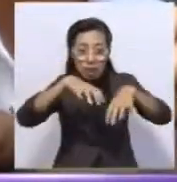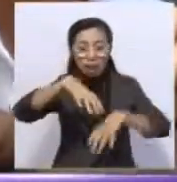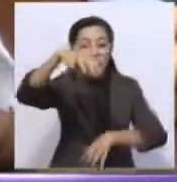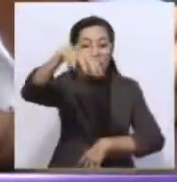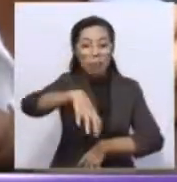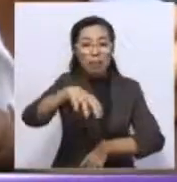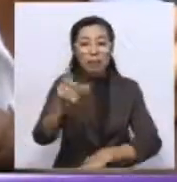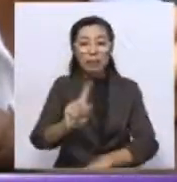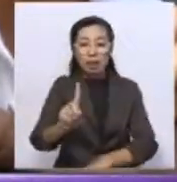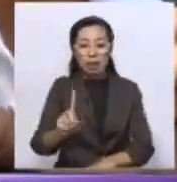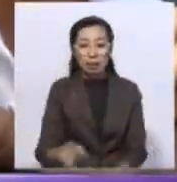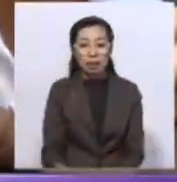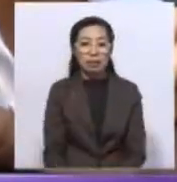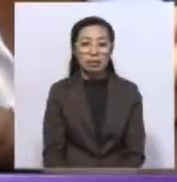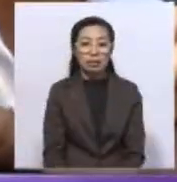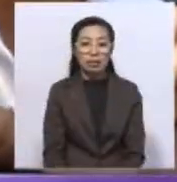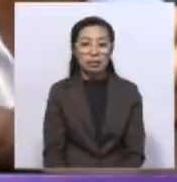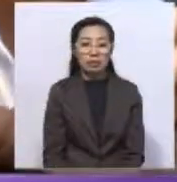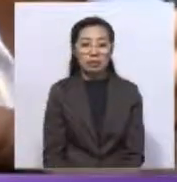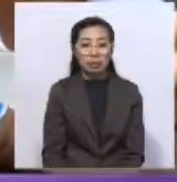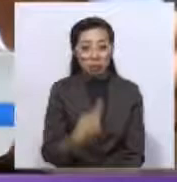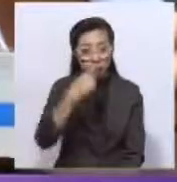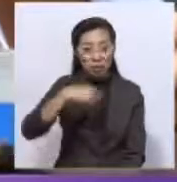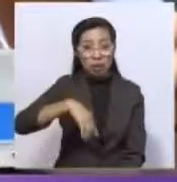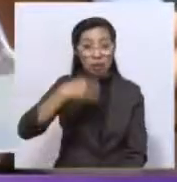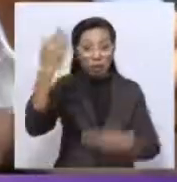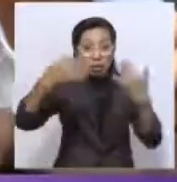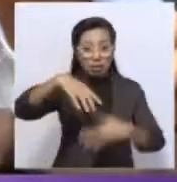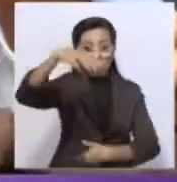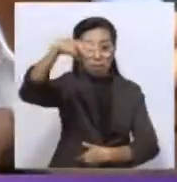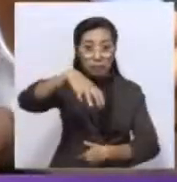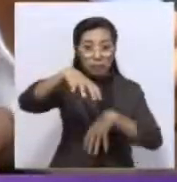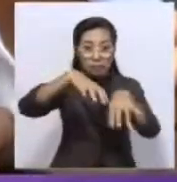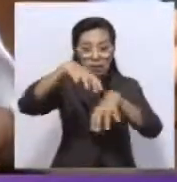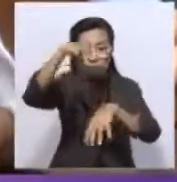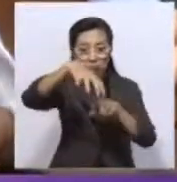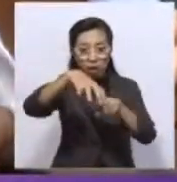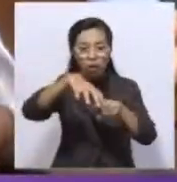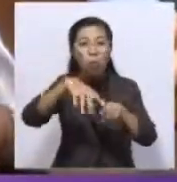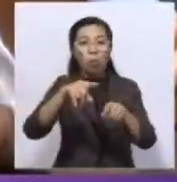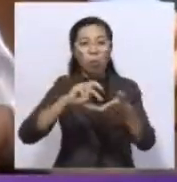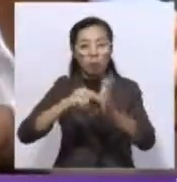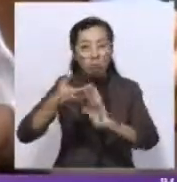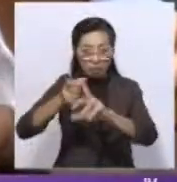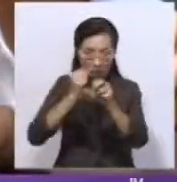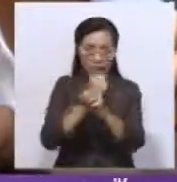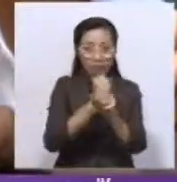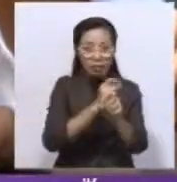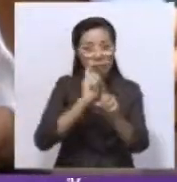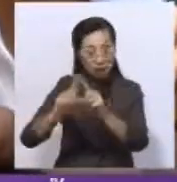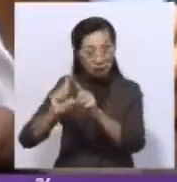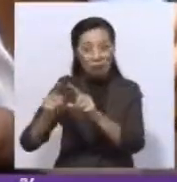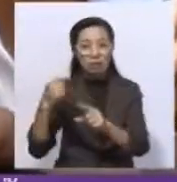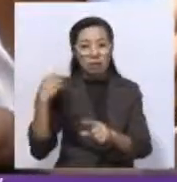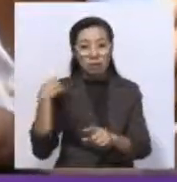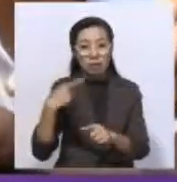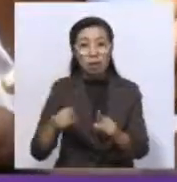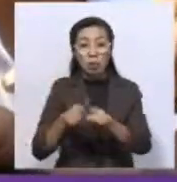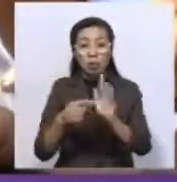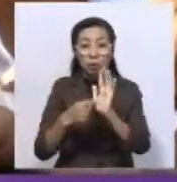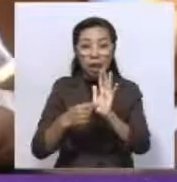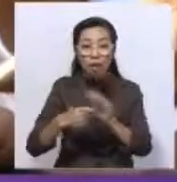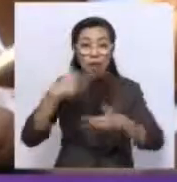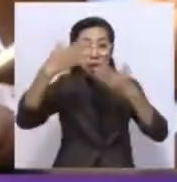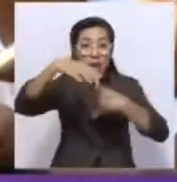ที่ไหนสถานที่ต่างๆเนี่ยก็จะมีความแตกต่างในทางการปฏิบัติเช่นในสถาบันการศึกษา